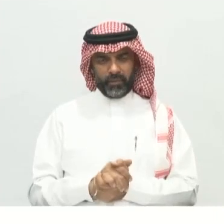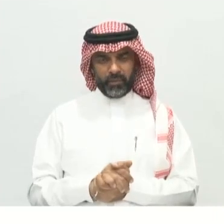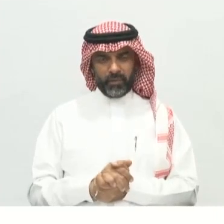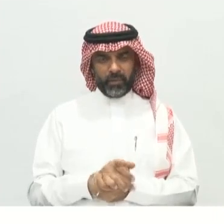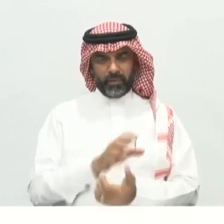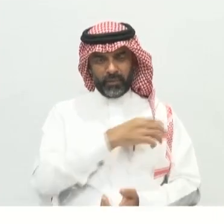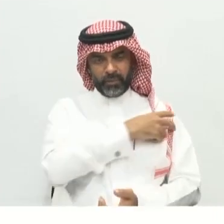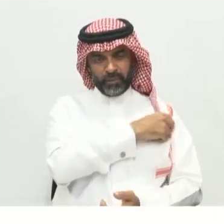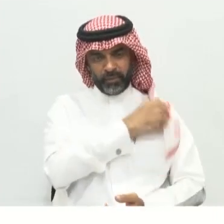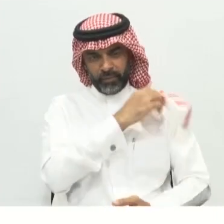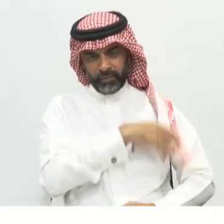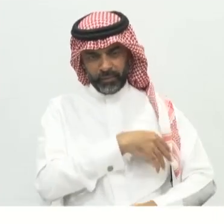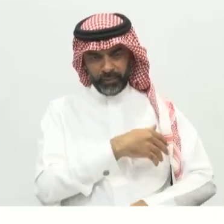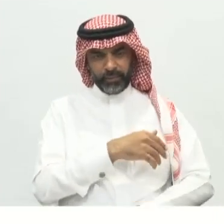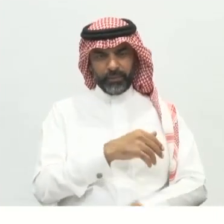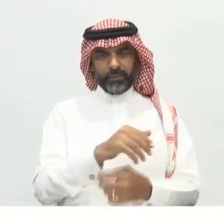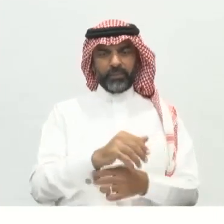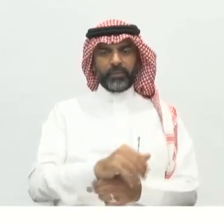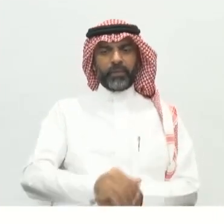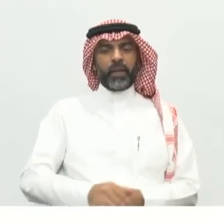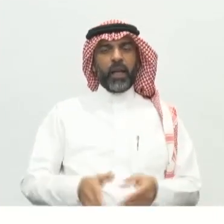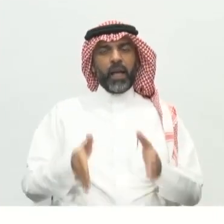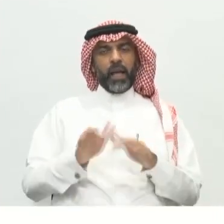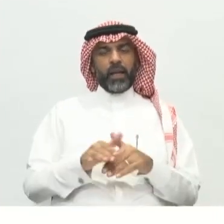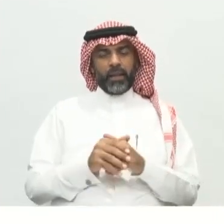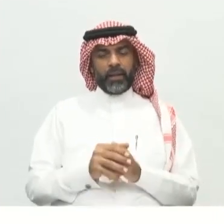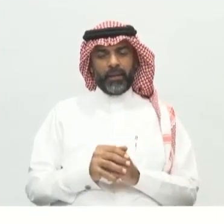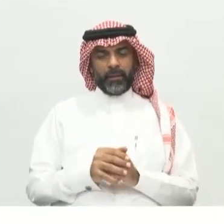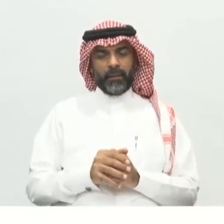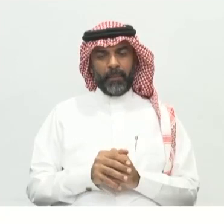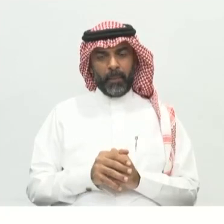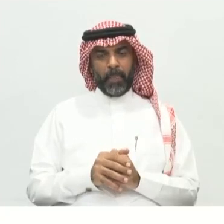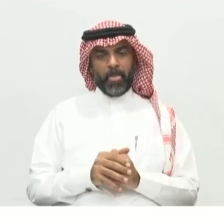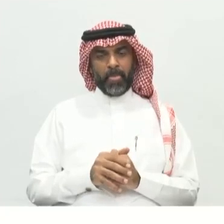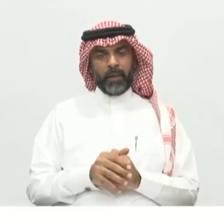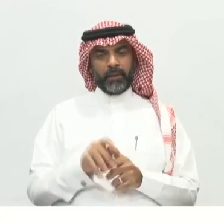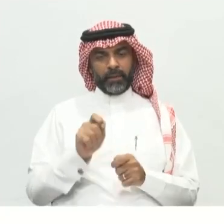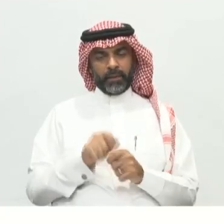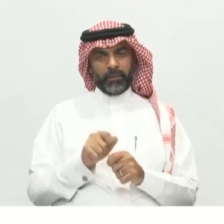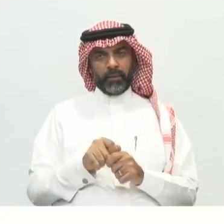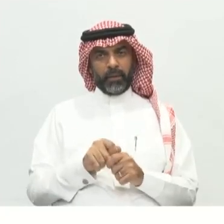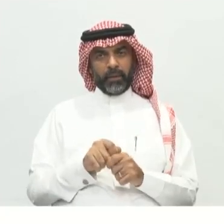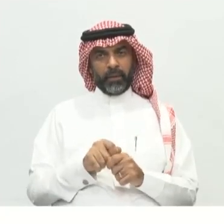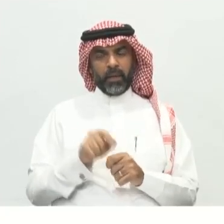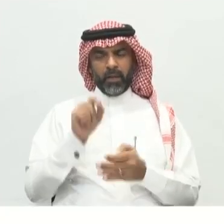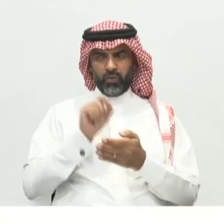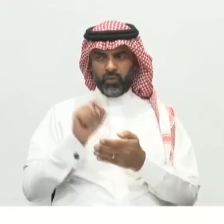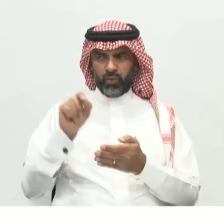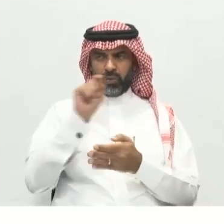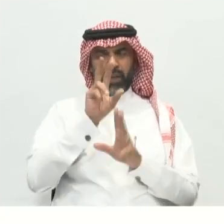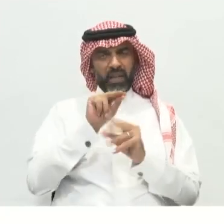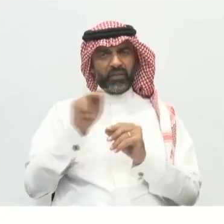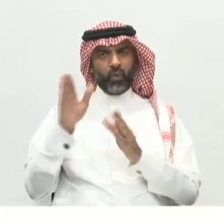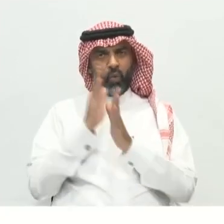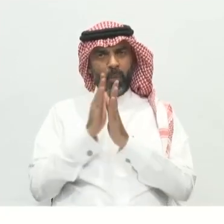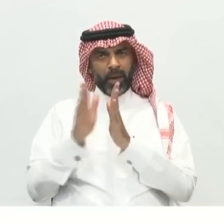لمشكله تشمل 20 موقع ايضا قمنا بانشاء داله رسم نقاط باستخدام نفس المكتبه مكتبه الخاصه